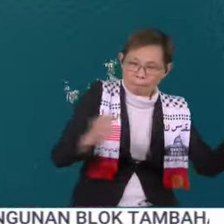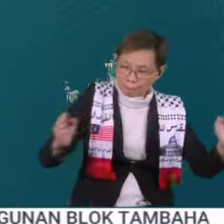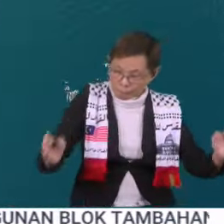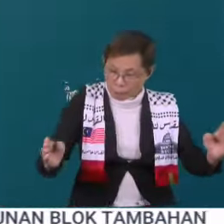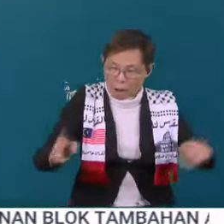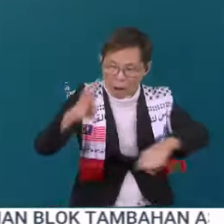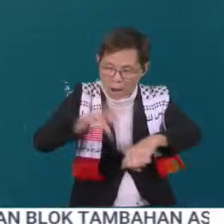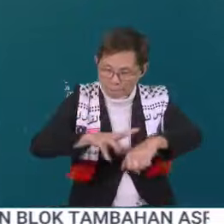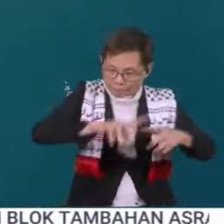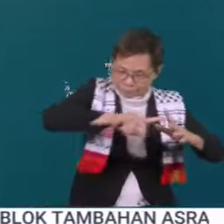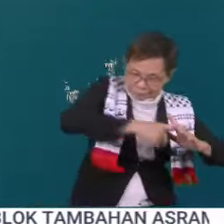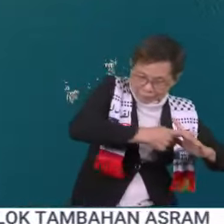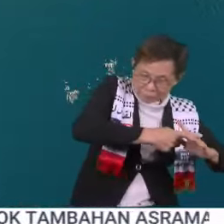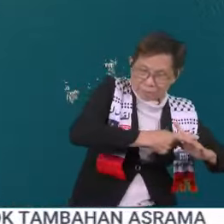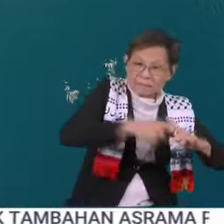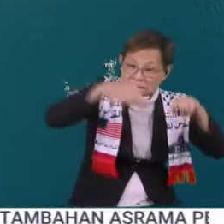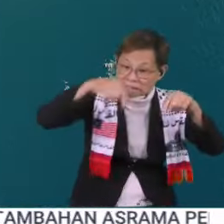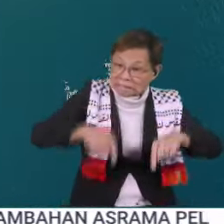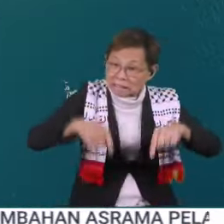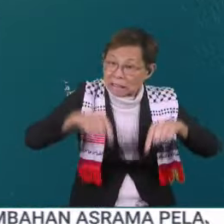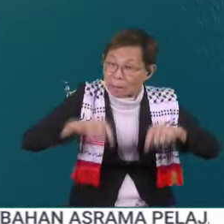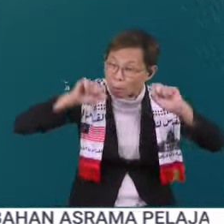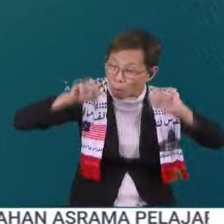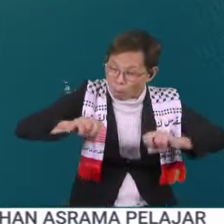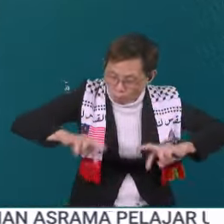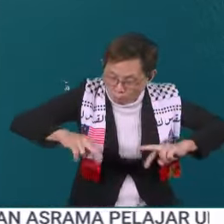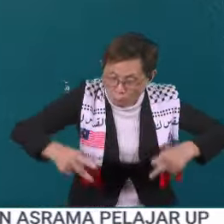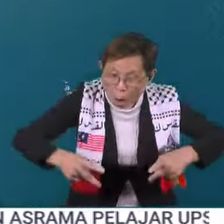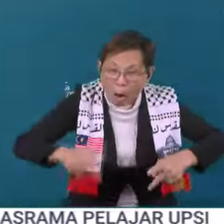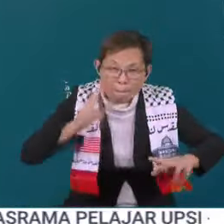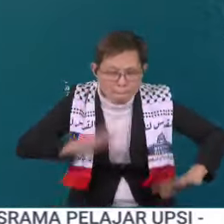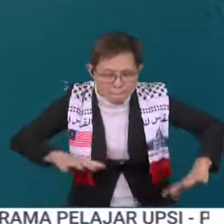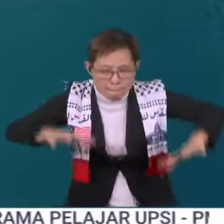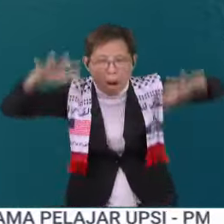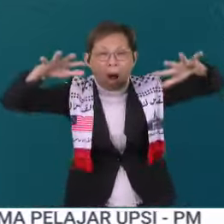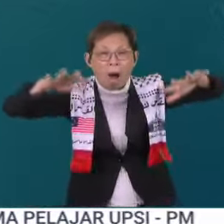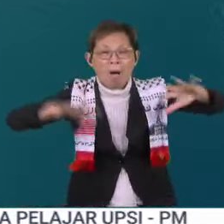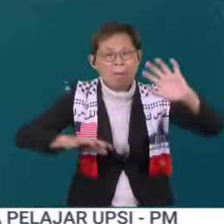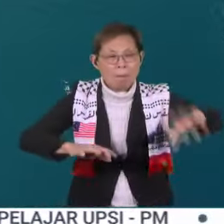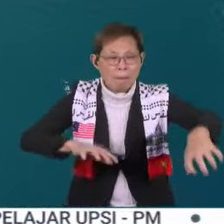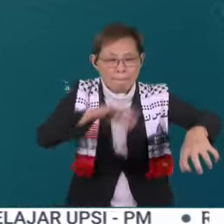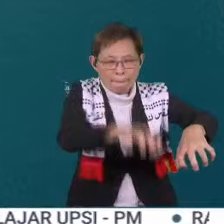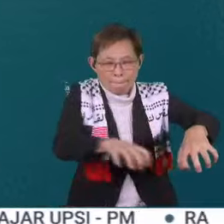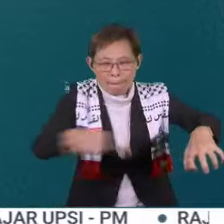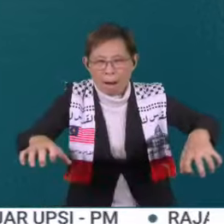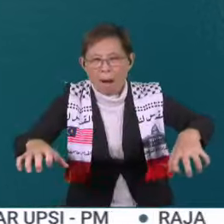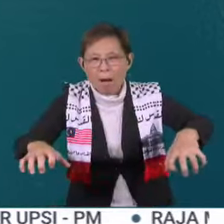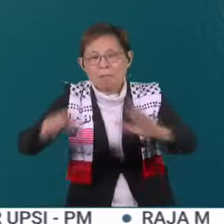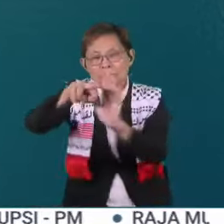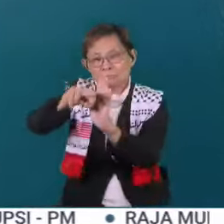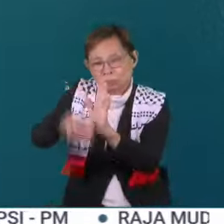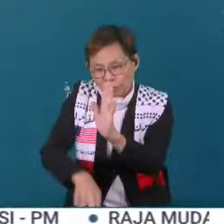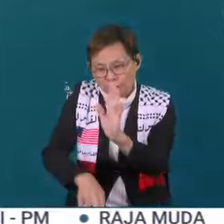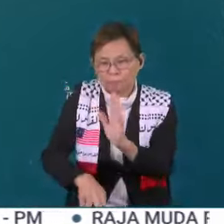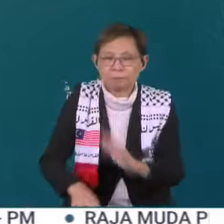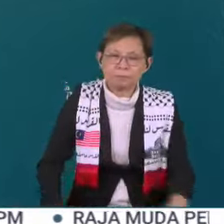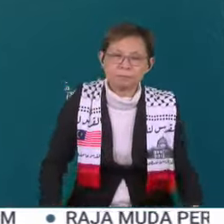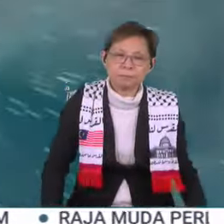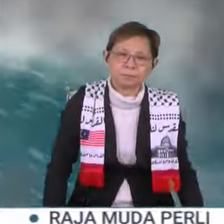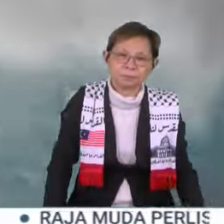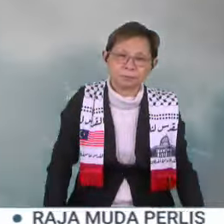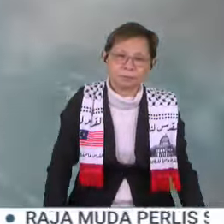amaran ini berkuat kuasa, keadaan ini boleh menyebabkan keadaan banjir di kawasan-kawasan yang berkedudukan